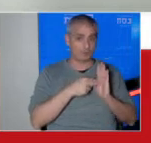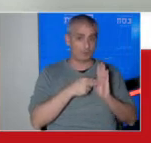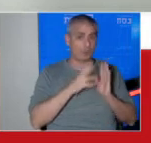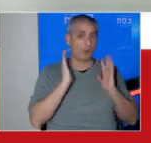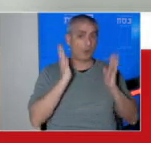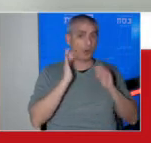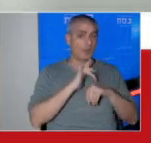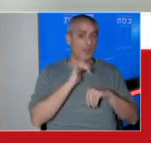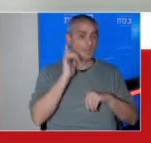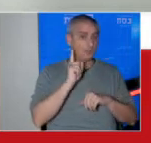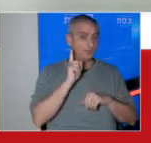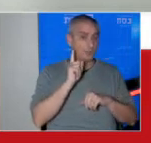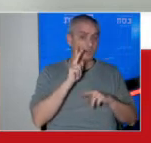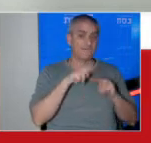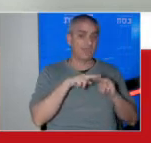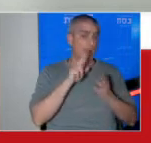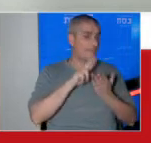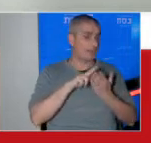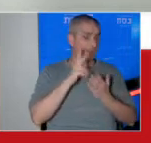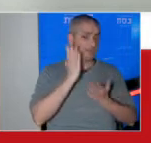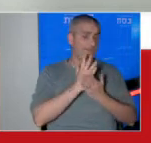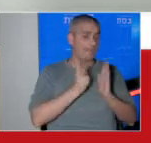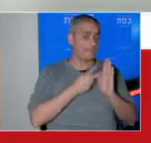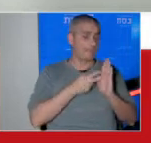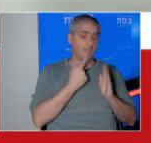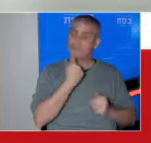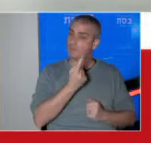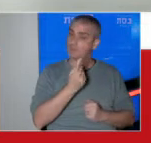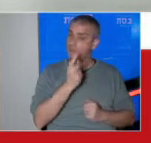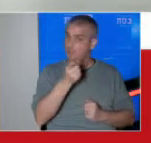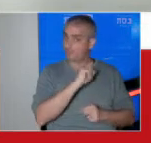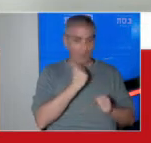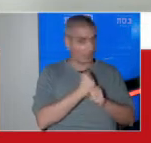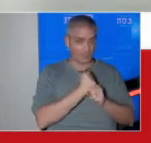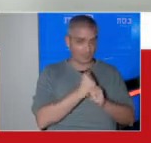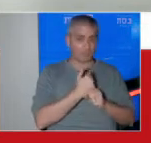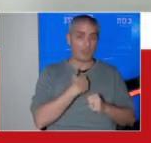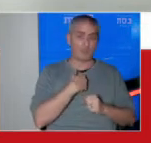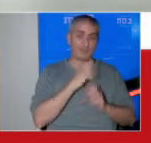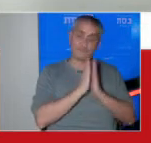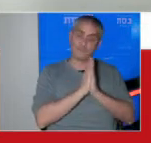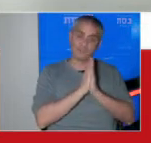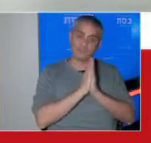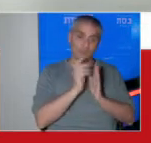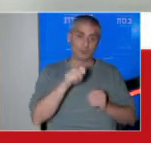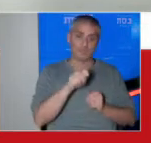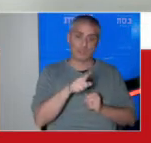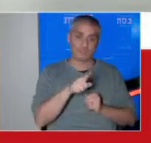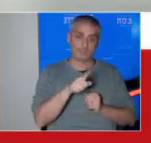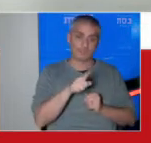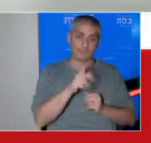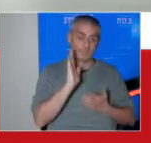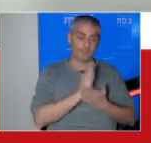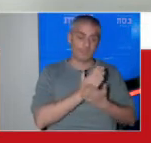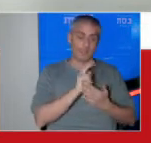כל כך רגישות, ואחרי שבגץ התריע פעמיים ואמר, שאם אתם לא תפנו, ואני מפציר בכם, אמר השופט,